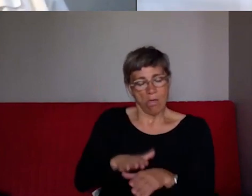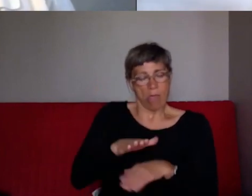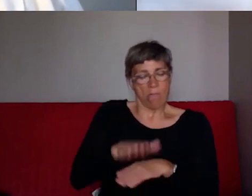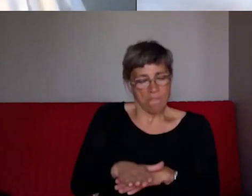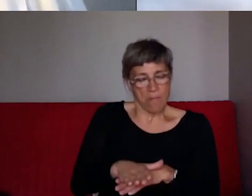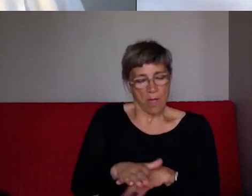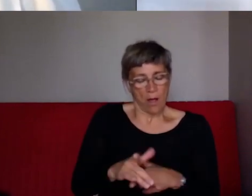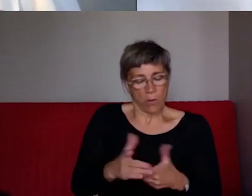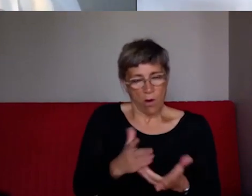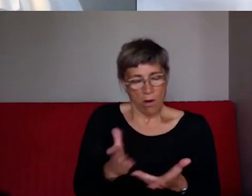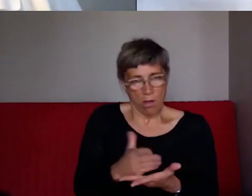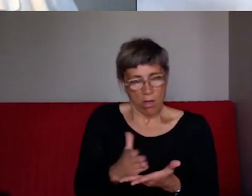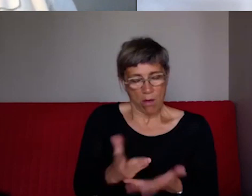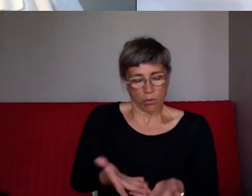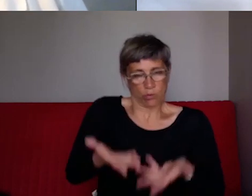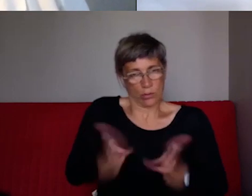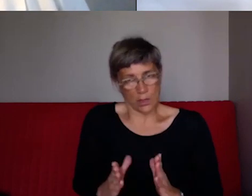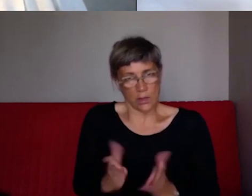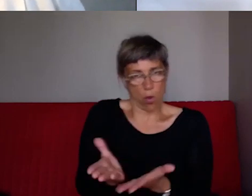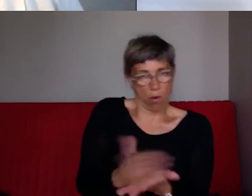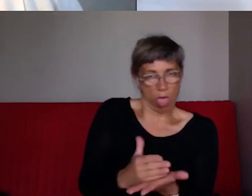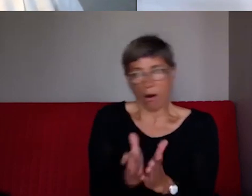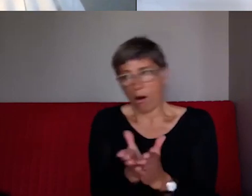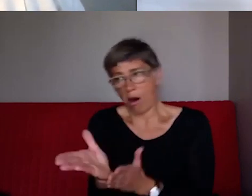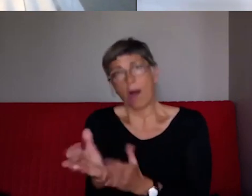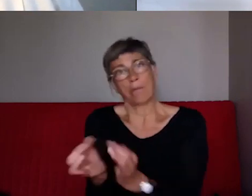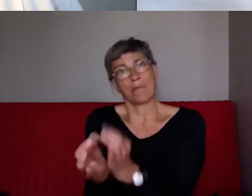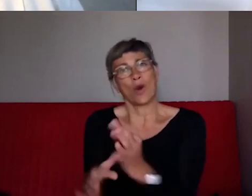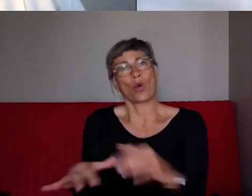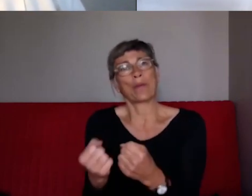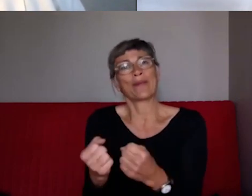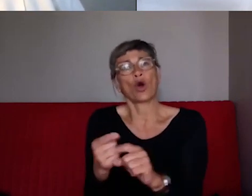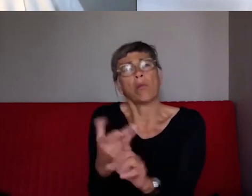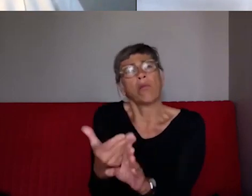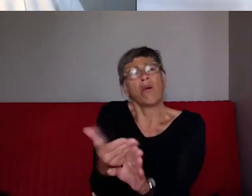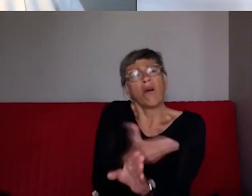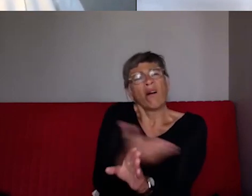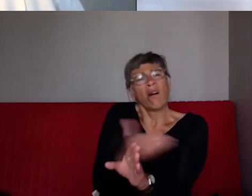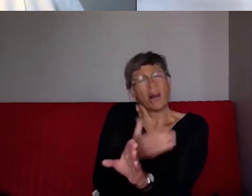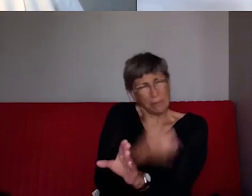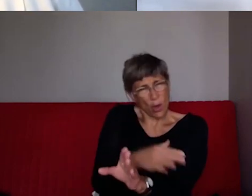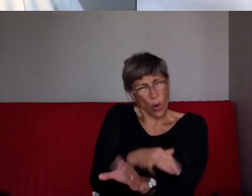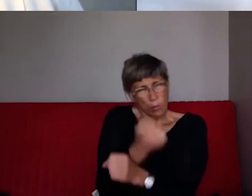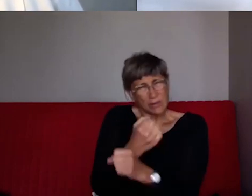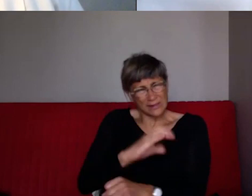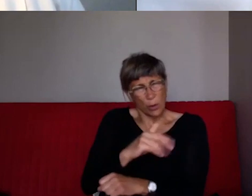son choix de s'orienter ou non vers un bilan de compétences. Donc, ce serait un pré-bilan de compétences, en fait, ce